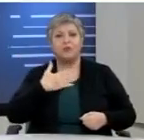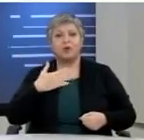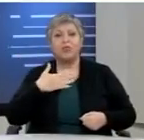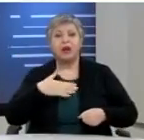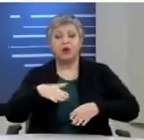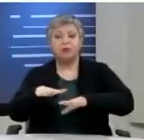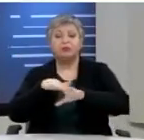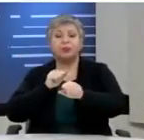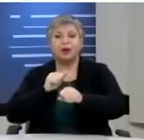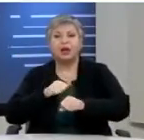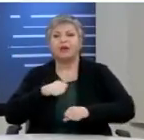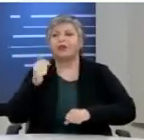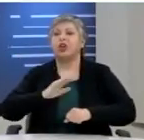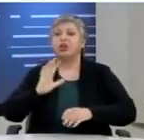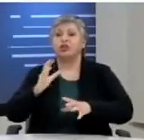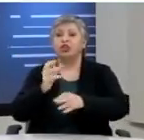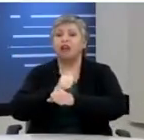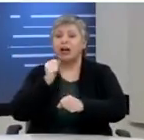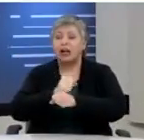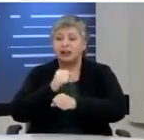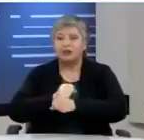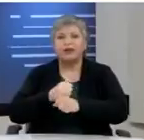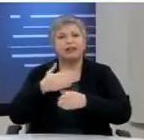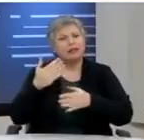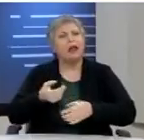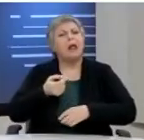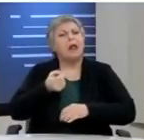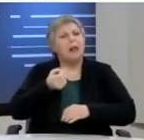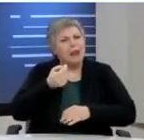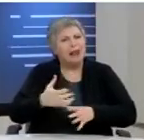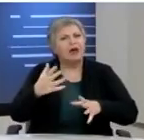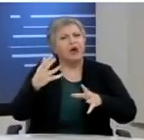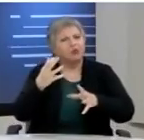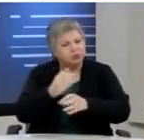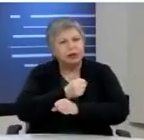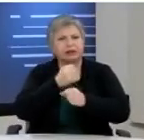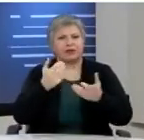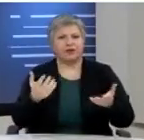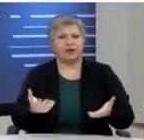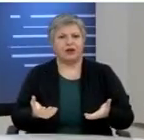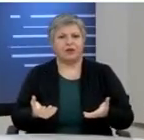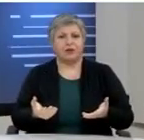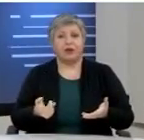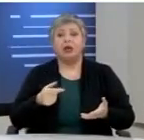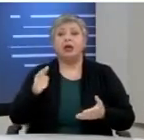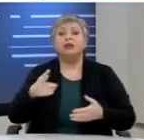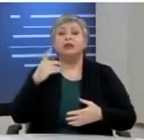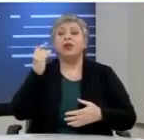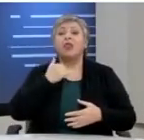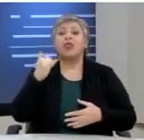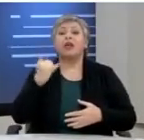λαϊκού κινήματος, στις κατακτήσεις της δημοκρατίας και σε αυτές τις μικρές κατακτήσεις που κατάφερε αυτή η κυβέρνηση? Δεν το καταλαβαίνετε.